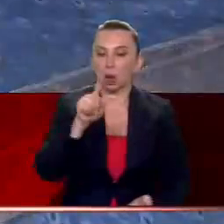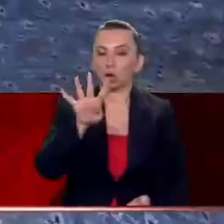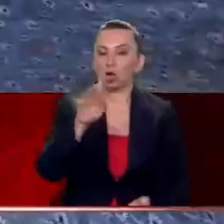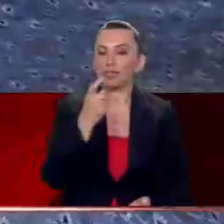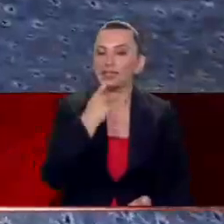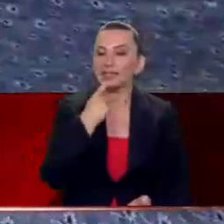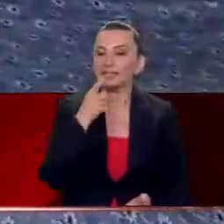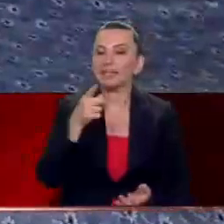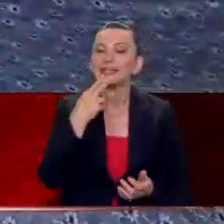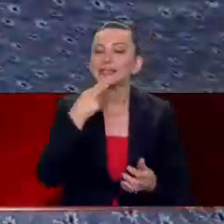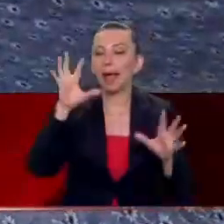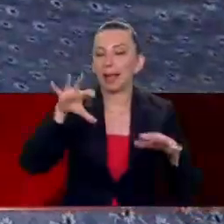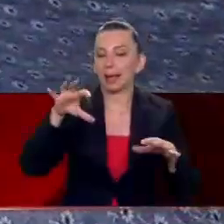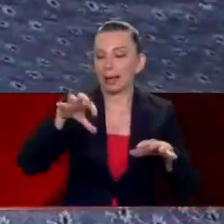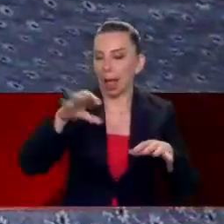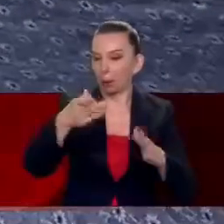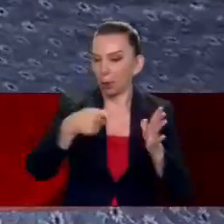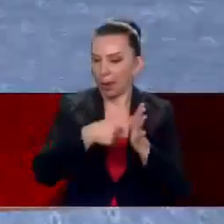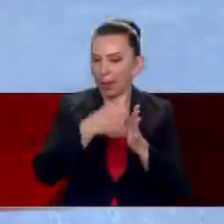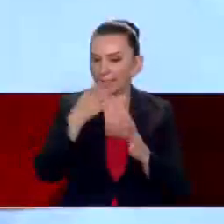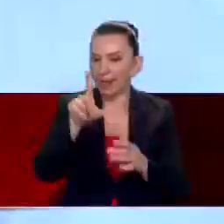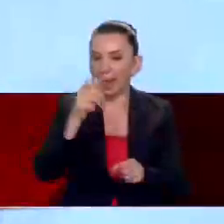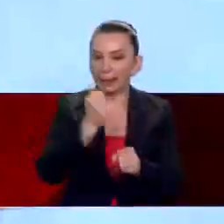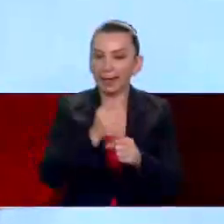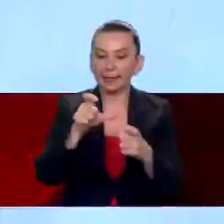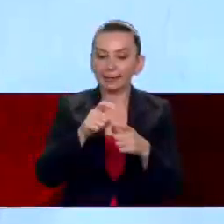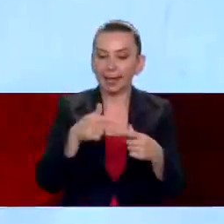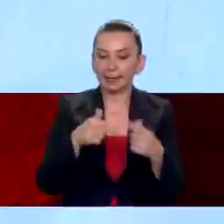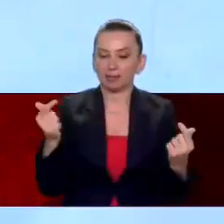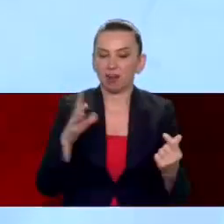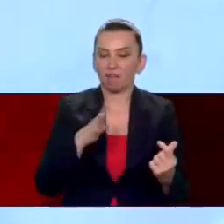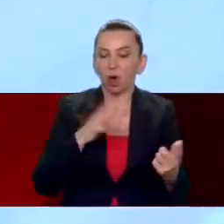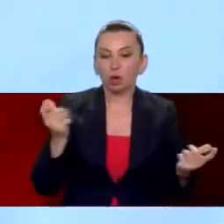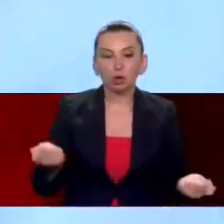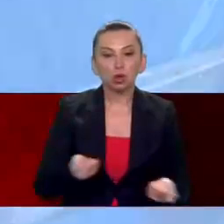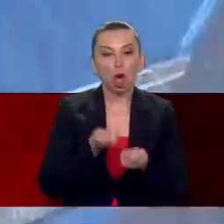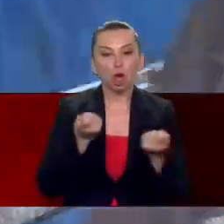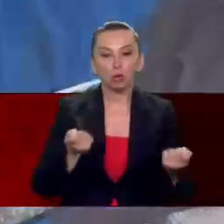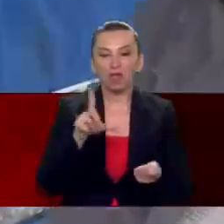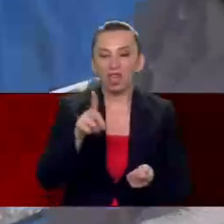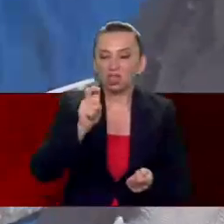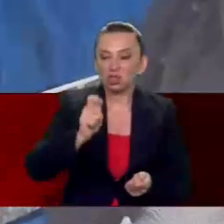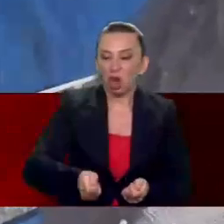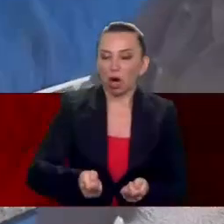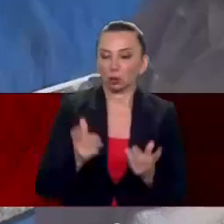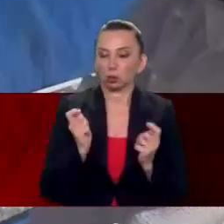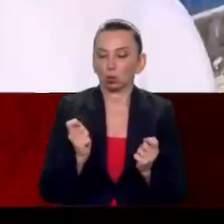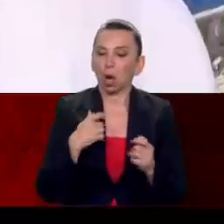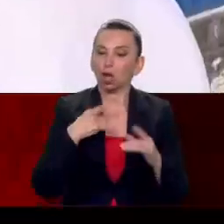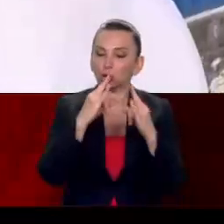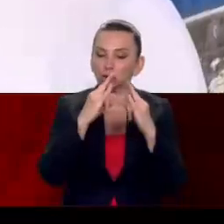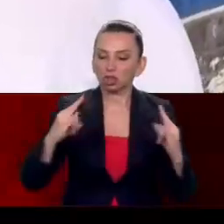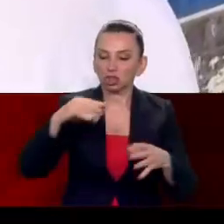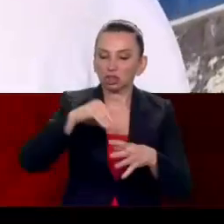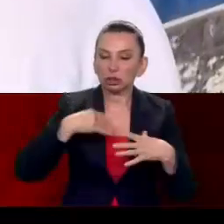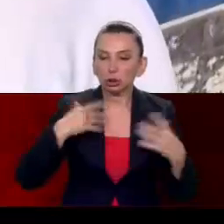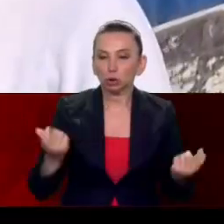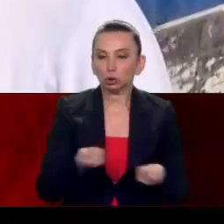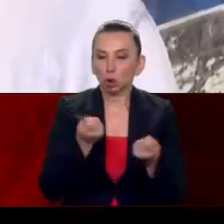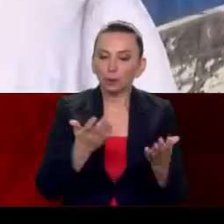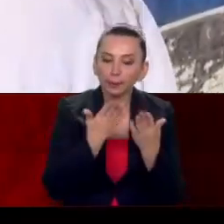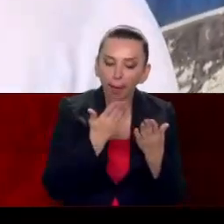yaşındaki Yağmur LGS sınavına girecekti. Çalışması gerekiyordu. Şartlar epey zorluydu. Çadırda çalıştım ben genel olarak. Daha sonrasında